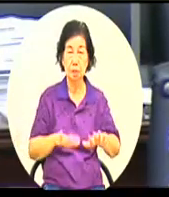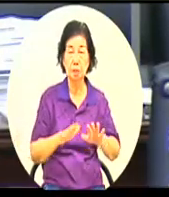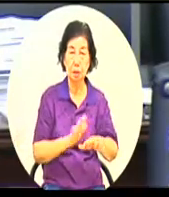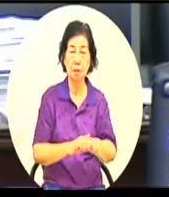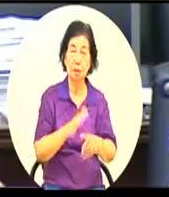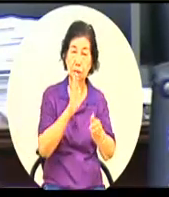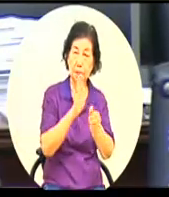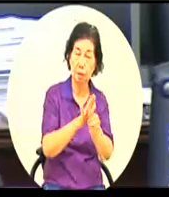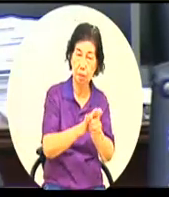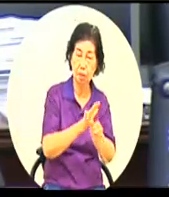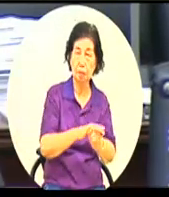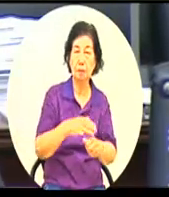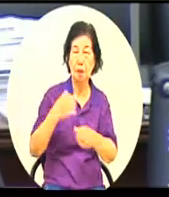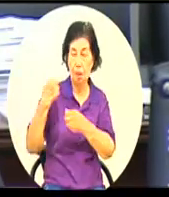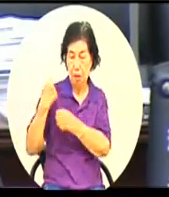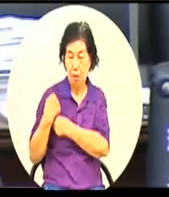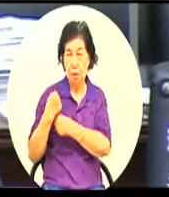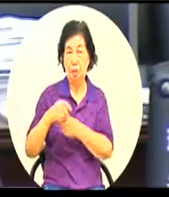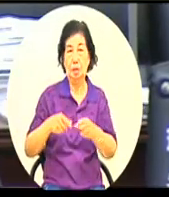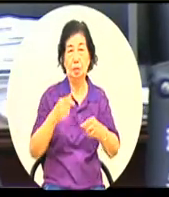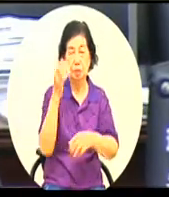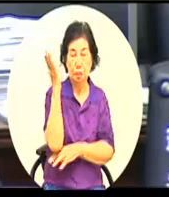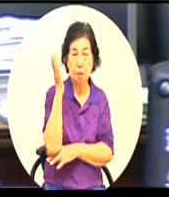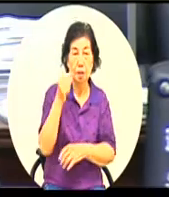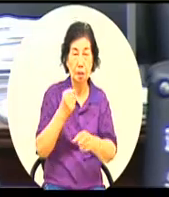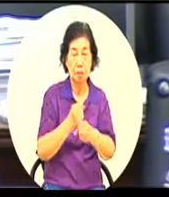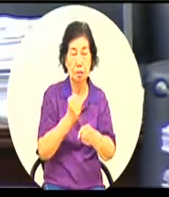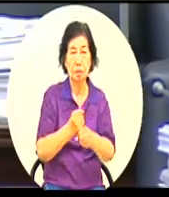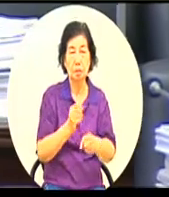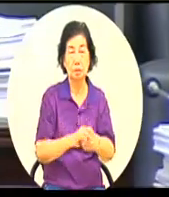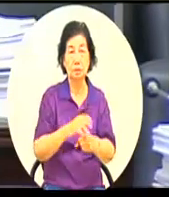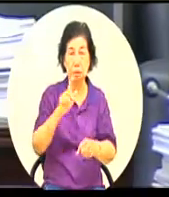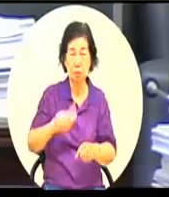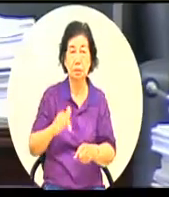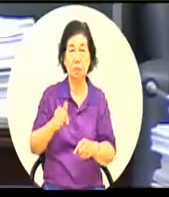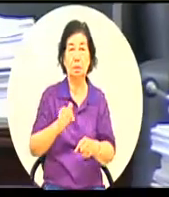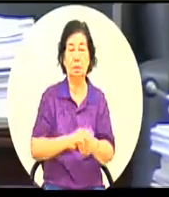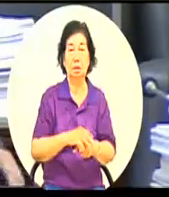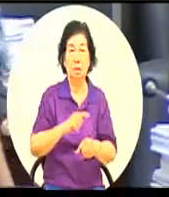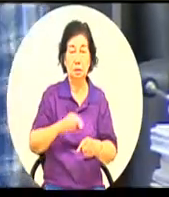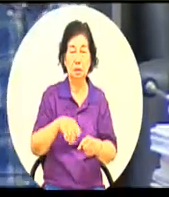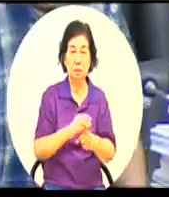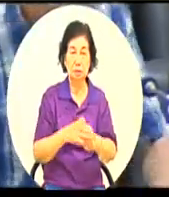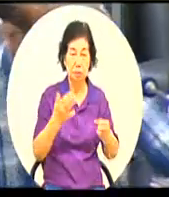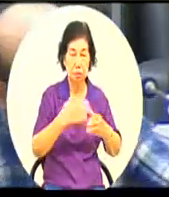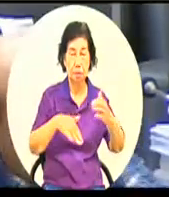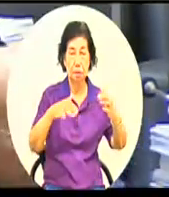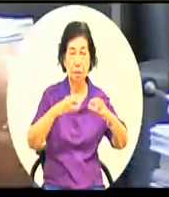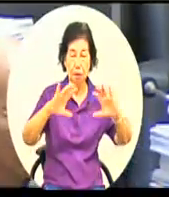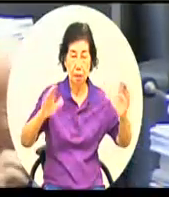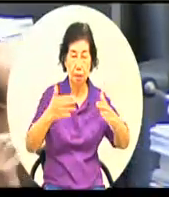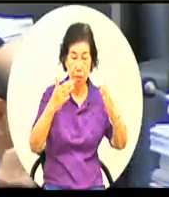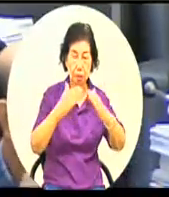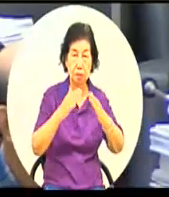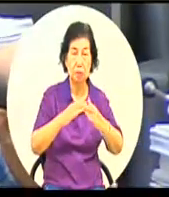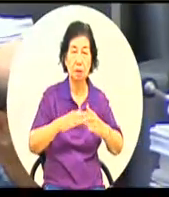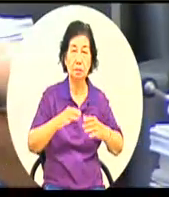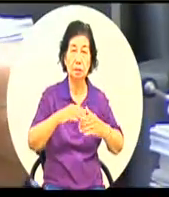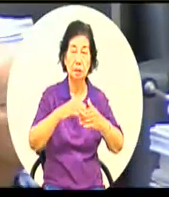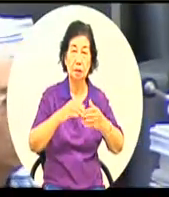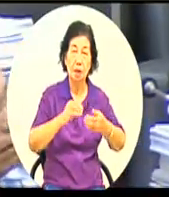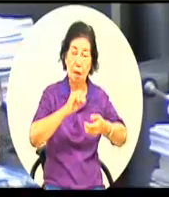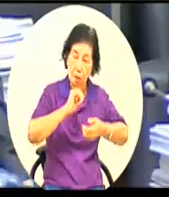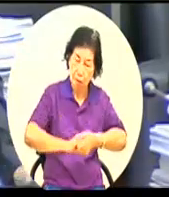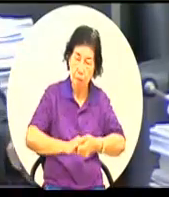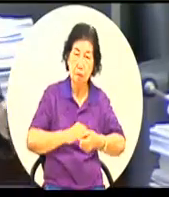讲几句良心话、感谢的话。军公教是咱国家安定最大的力量，嘛是国